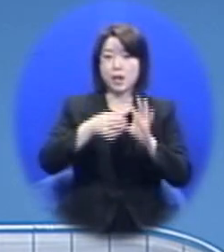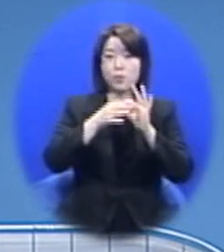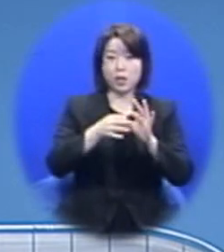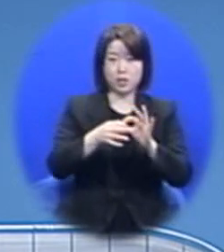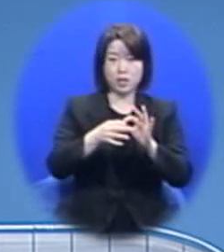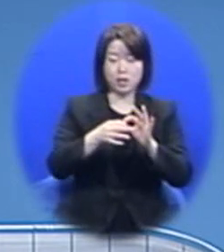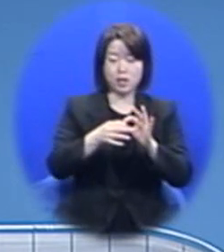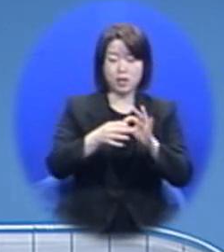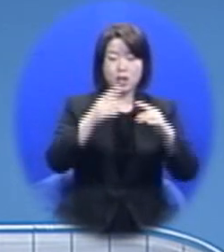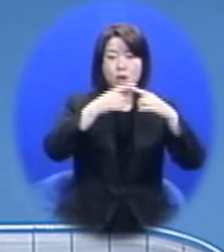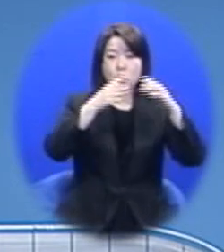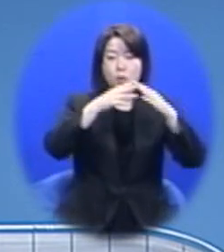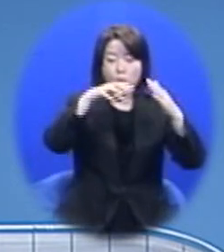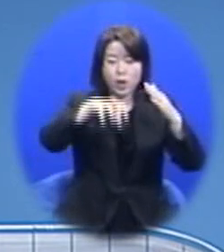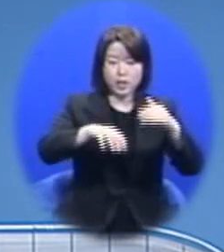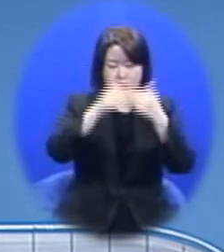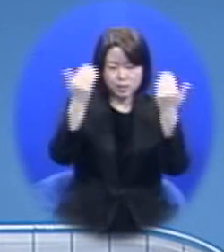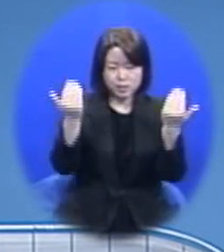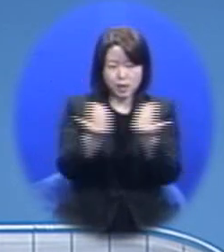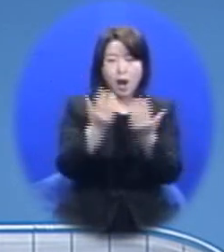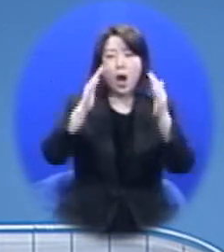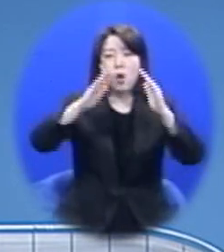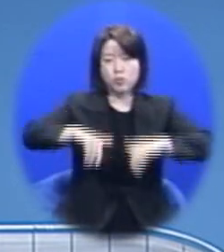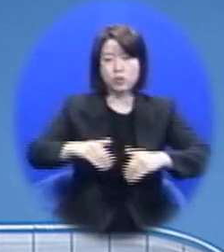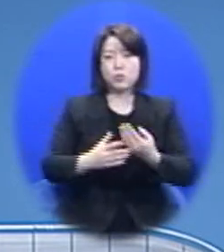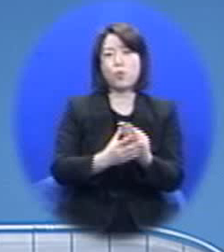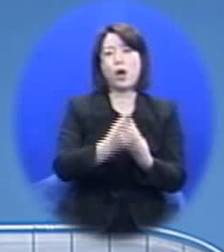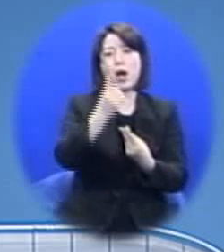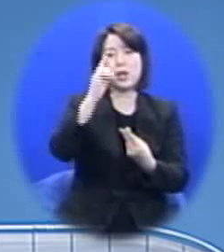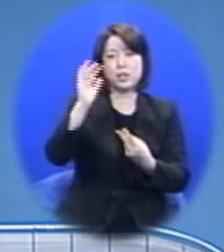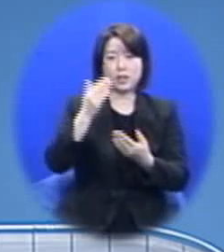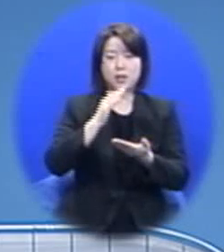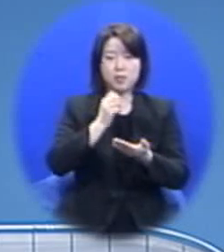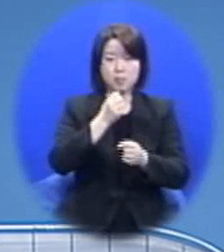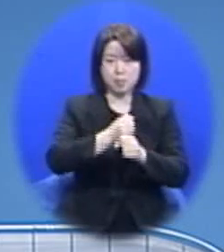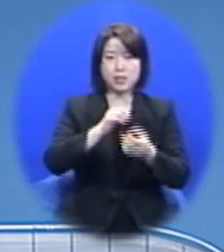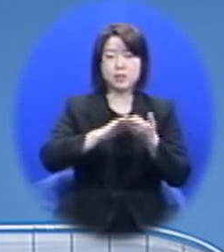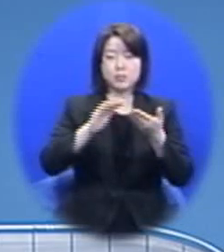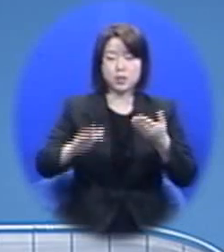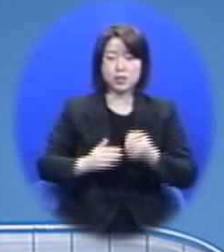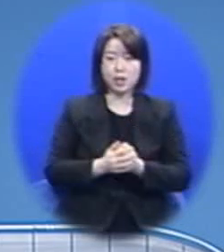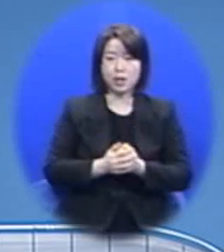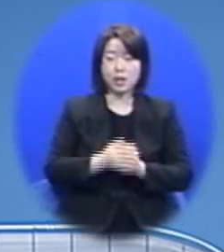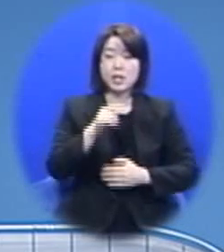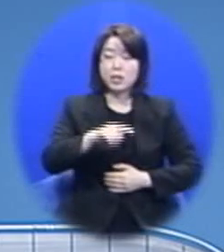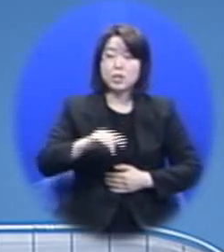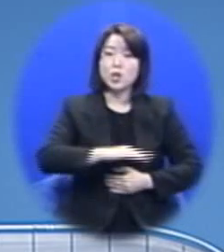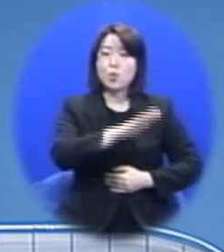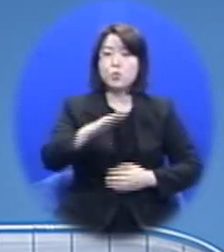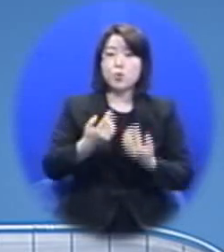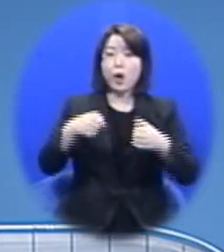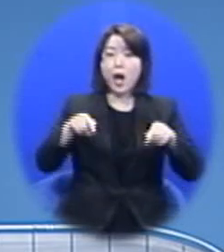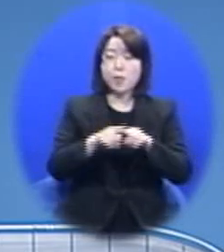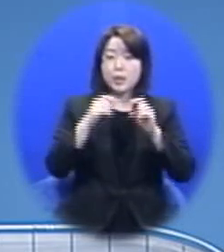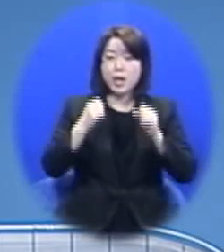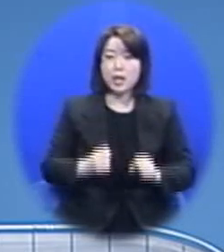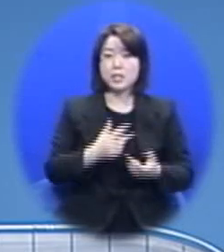다 그 장벽이 깨어지고 하나되게 됩니다. 이것이 우리와 함께 계시는 주님의